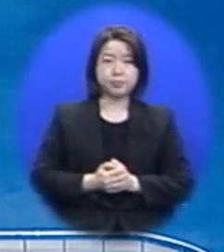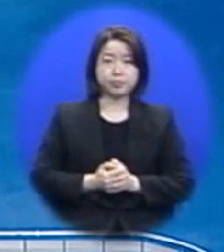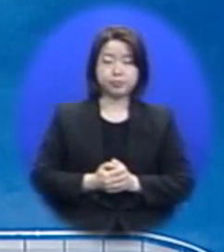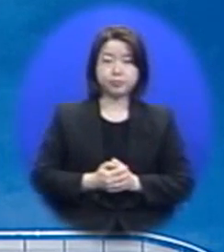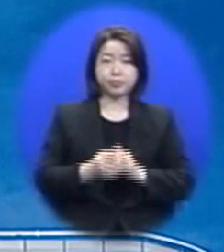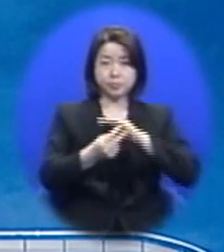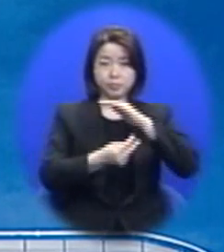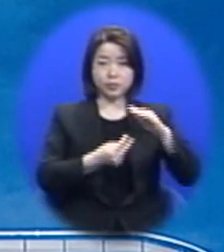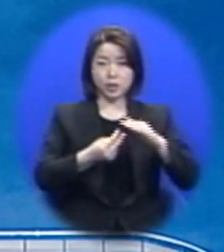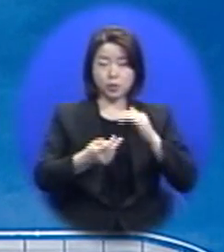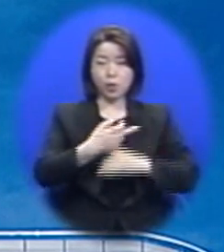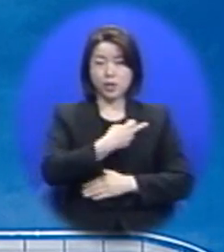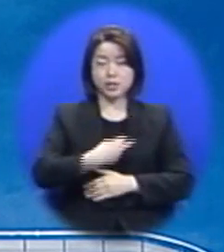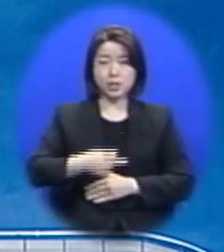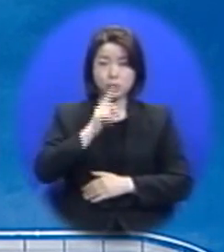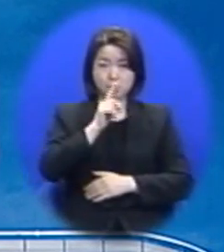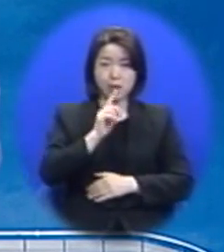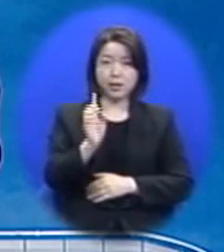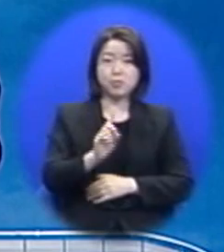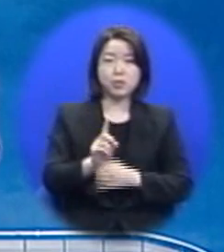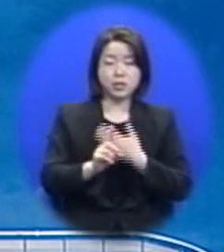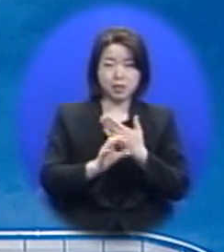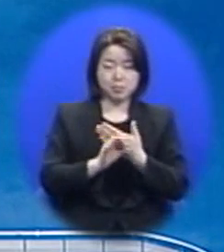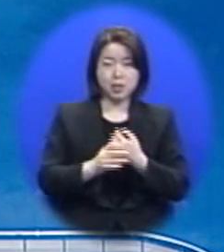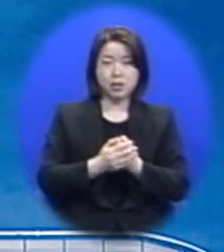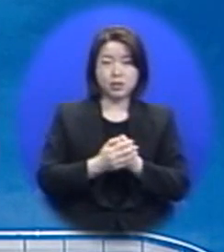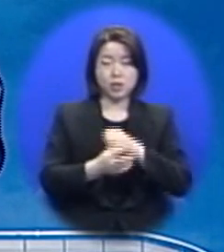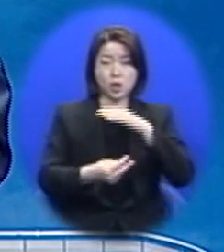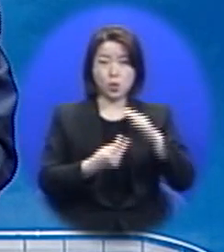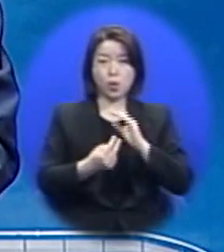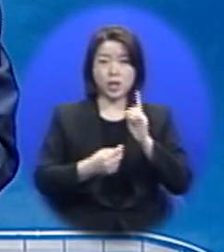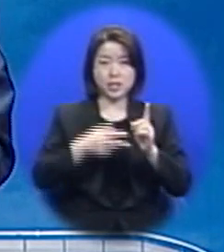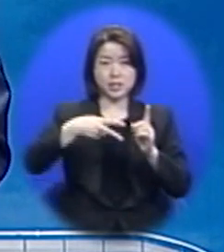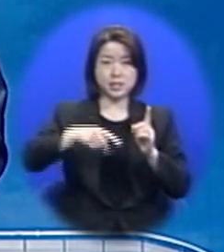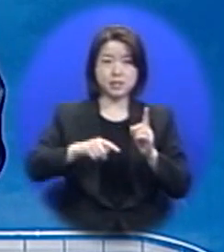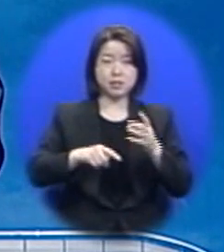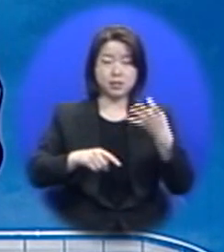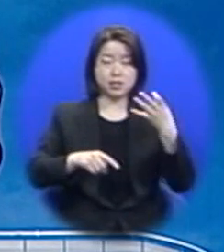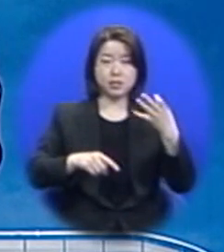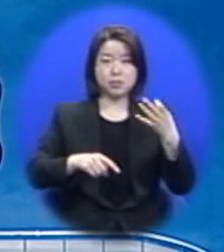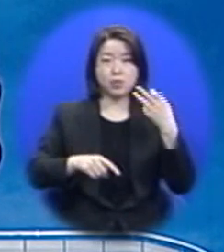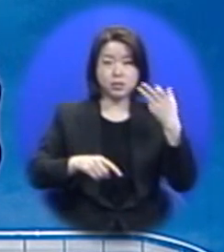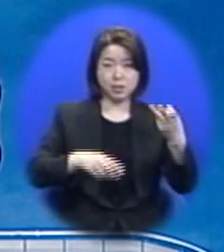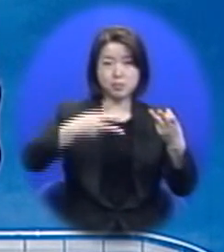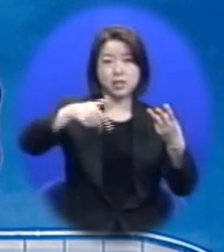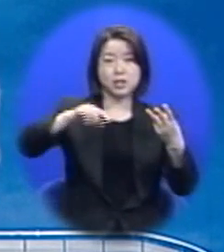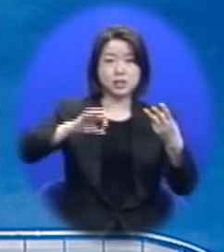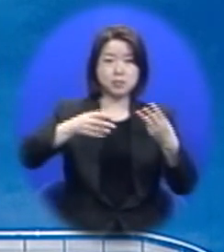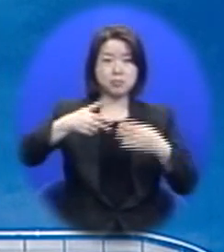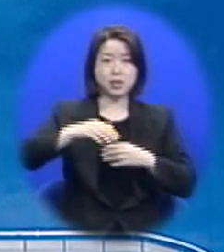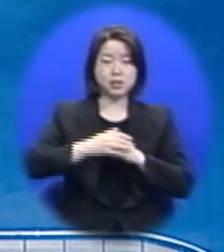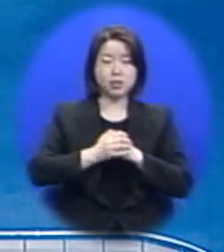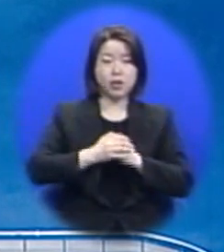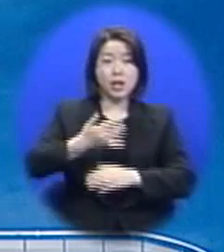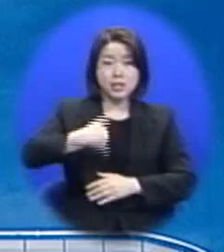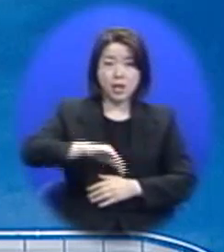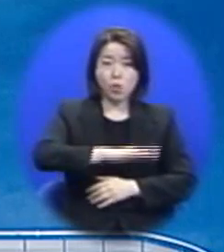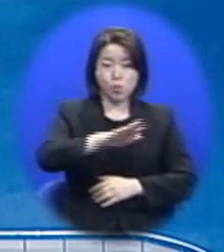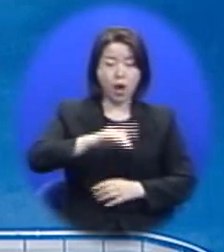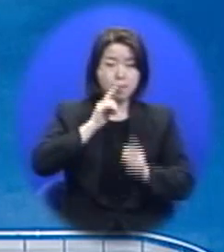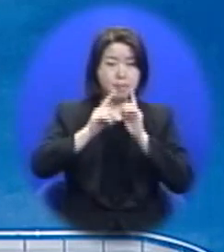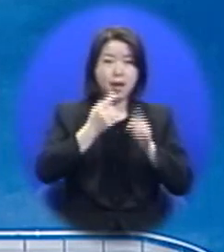요한 사도가 이렇게 말씀했습니다. 요한일서 3장 18절에 자녀들아 우리가 말과 혀로만 사랑하지